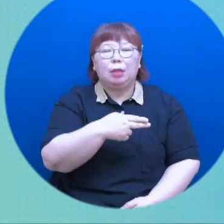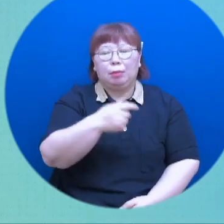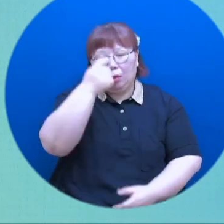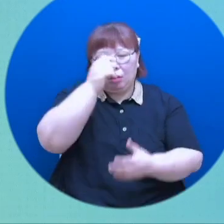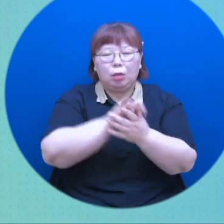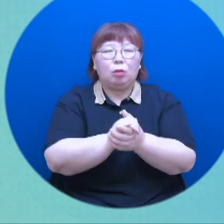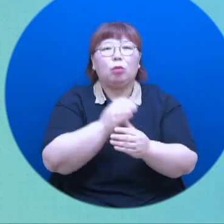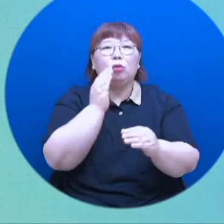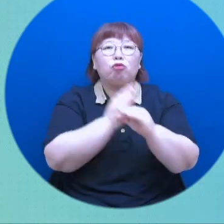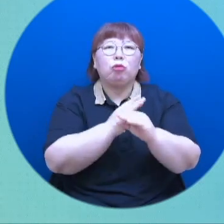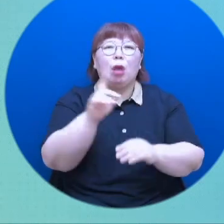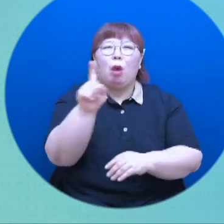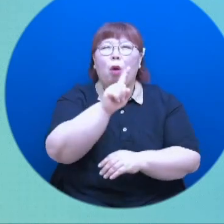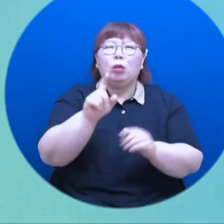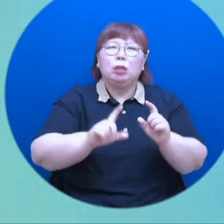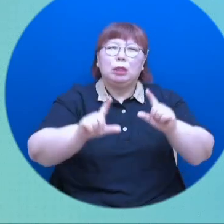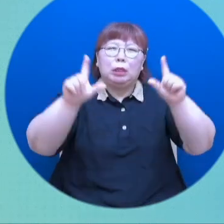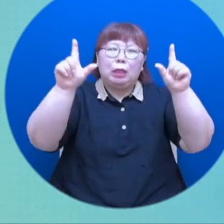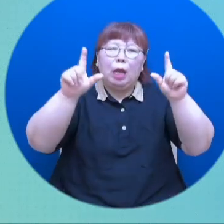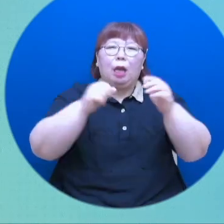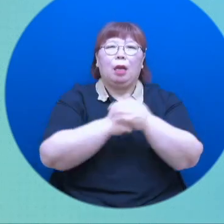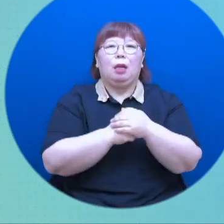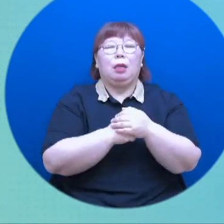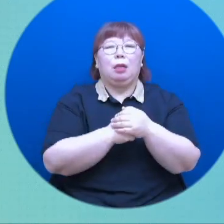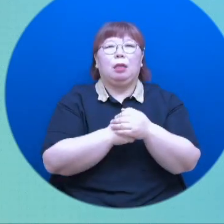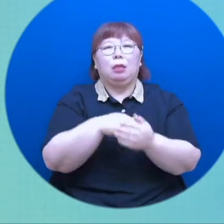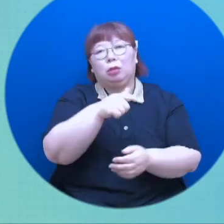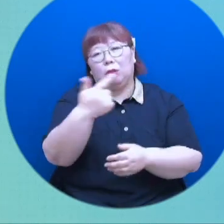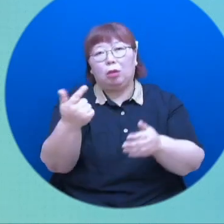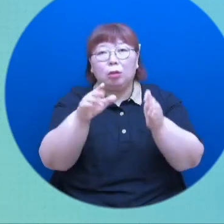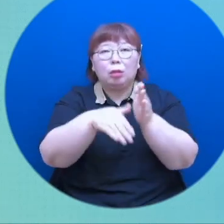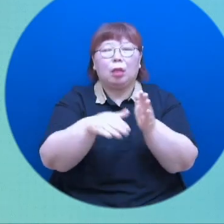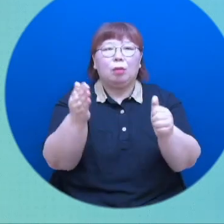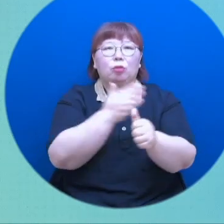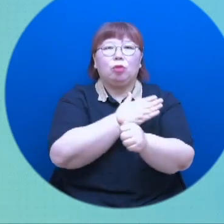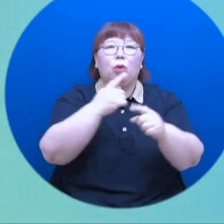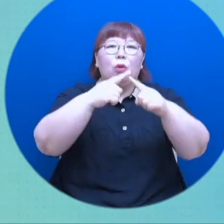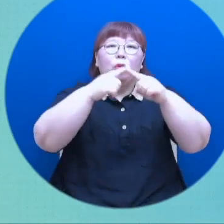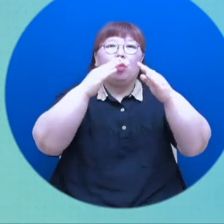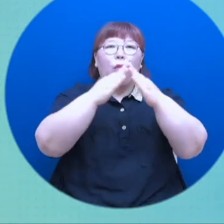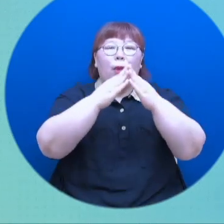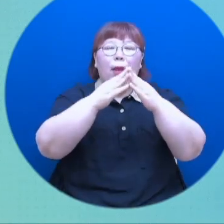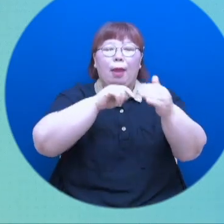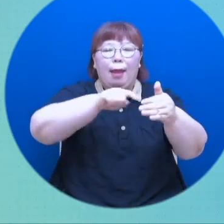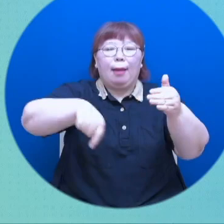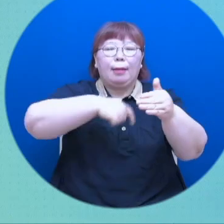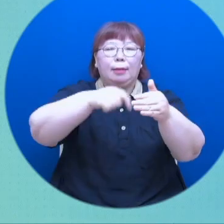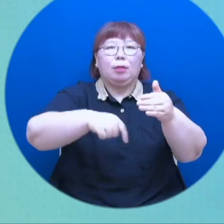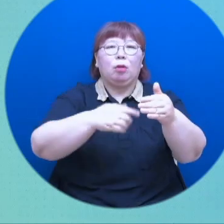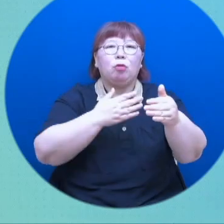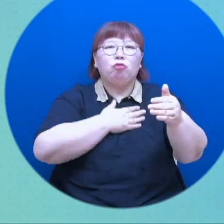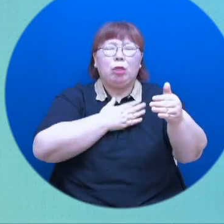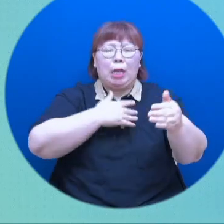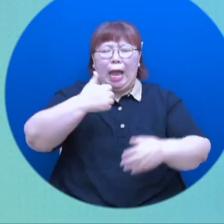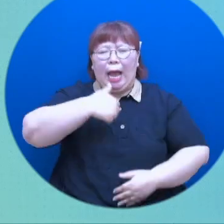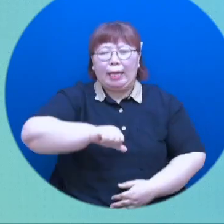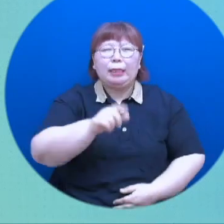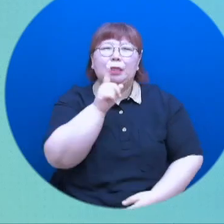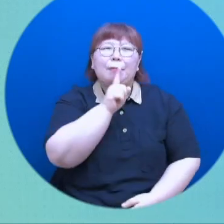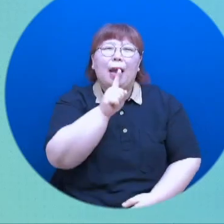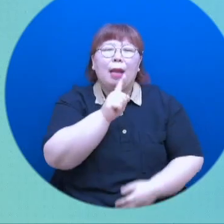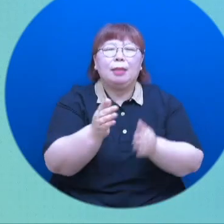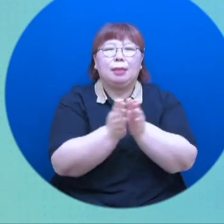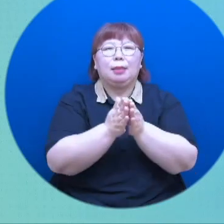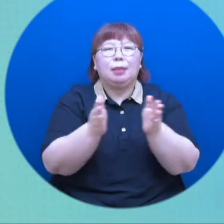날 초저녁부터 교회당에 들어가서 하나님 앞에 자기 아들 말이 돌아오도록